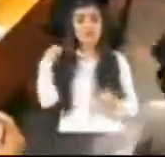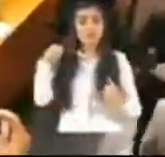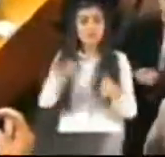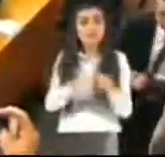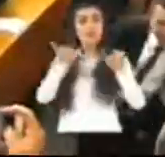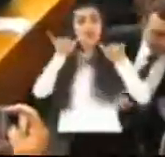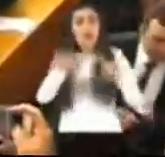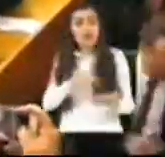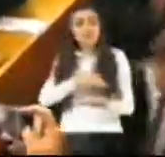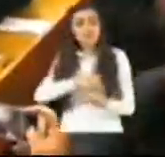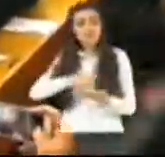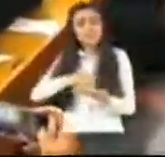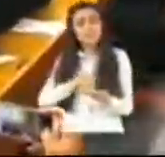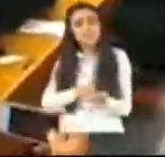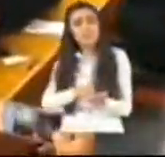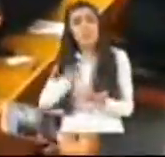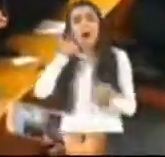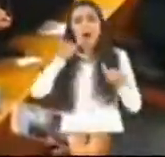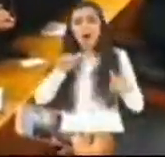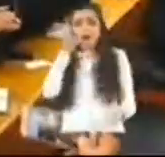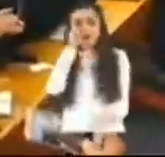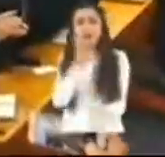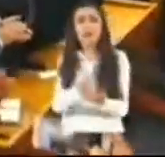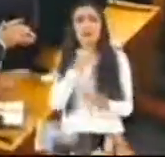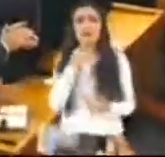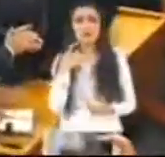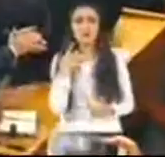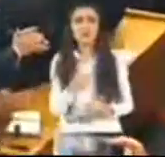aynı çizgide, aynı kararlılıktayız.